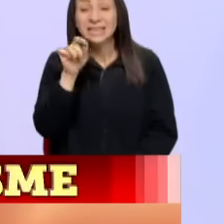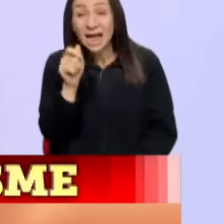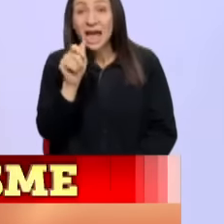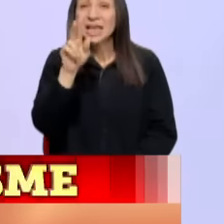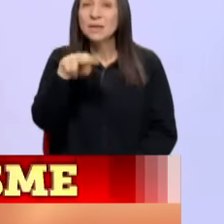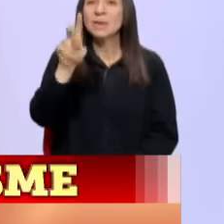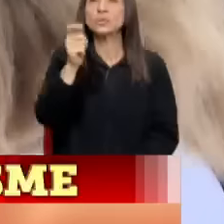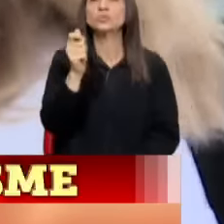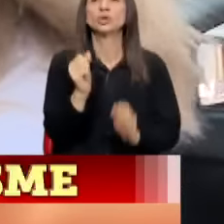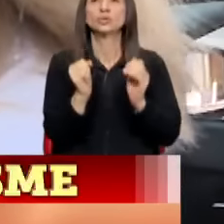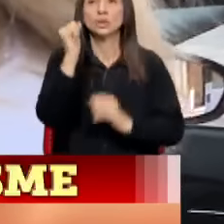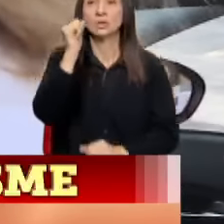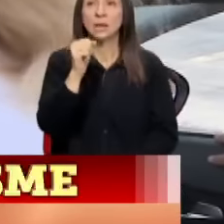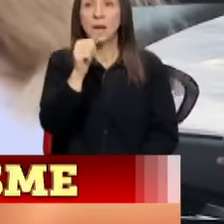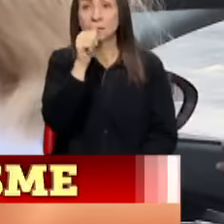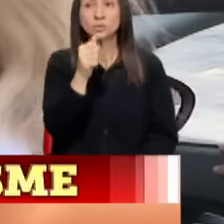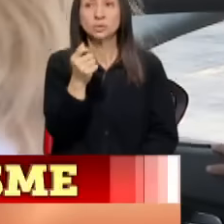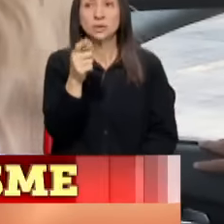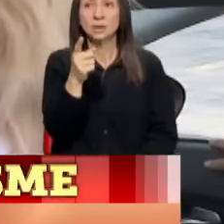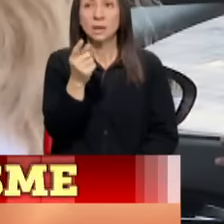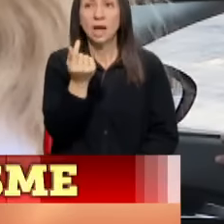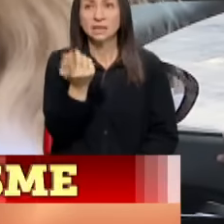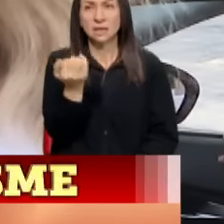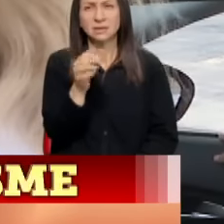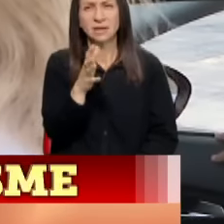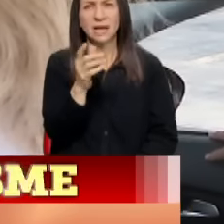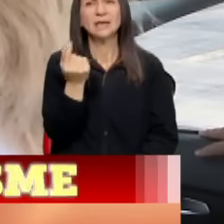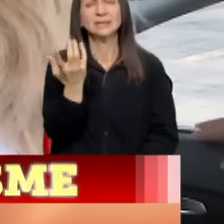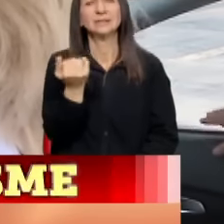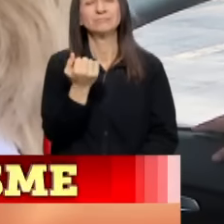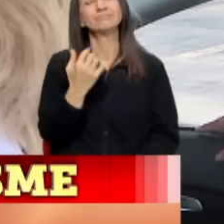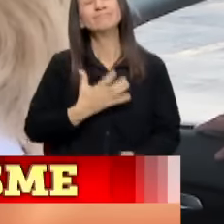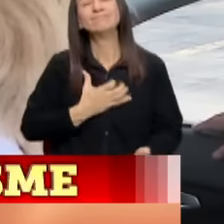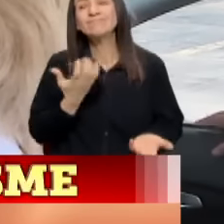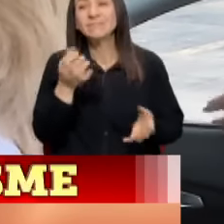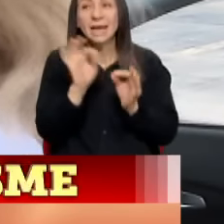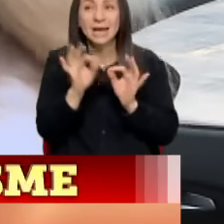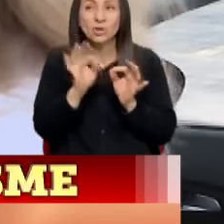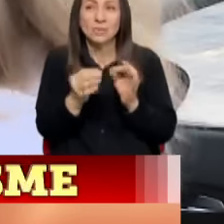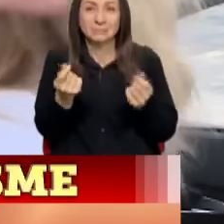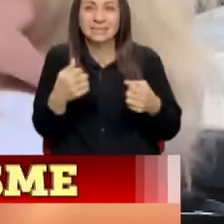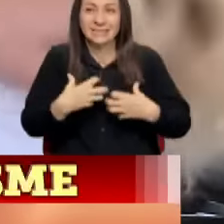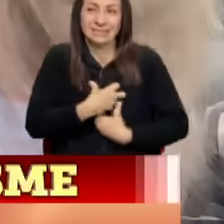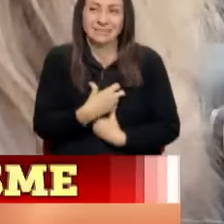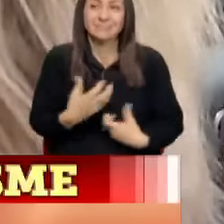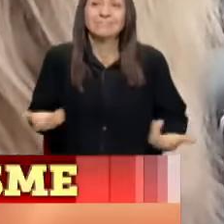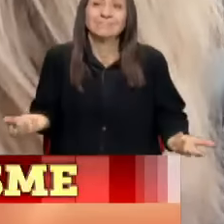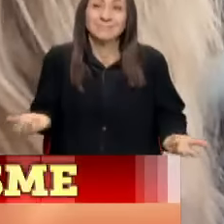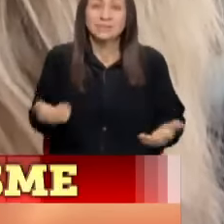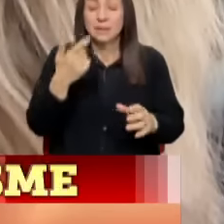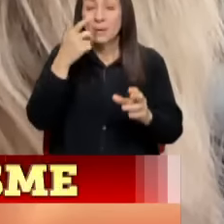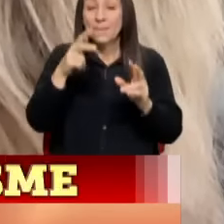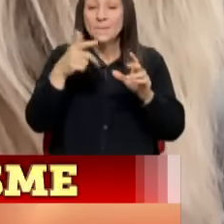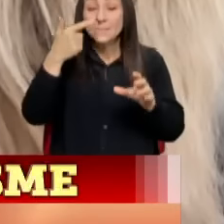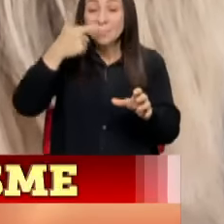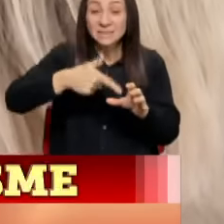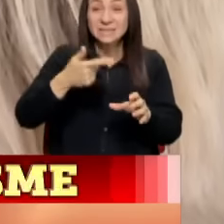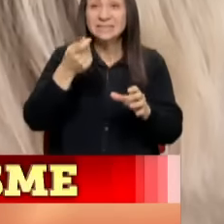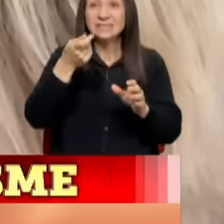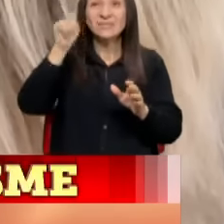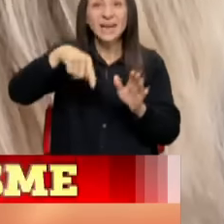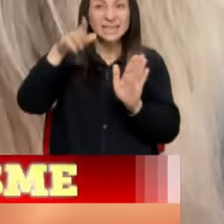27 kuruşa yükseldi. 600 lira tuttu. Az aldınız. Evet, az aldık. Maalesef ekonomik koşullar bunu gerektiriyor. Akaryakıttaki vergileri